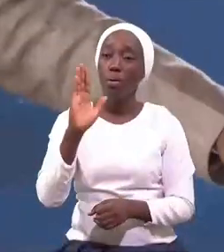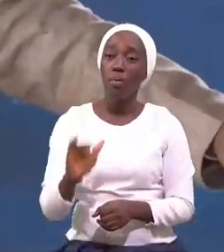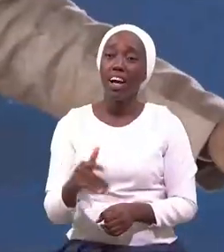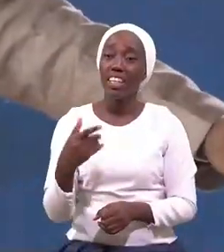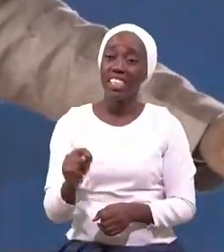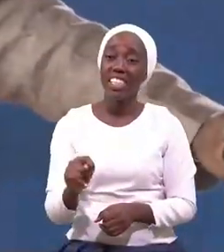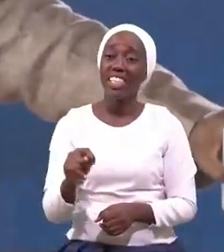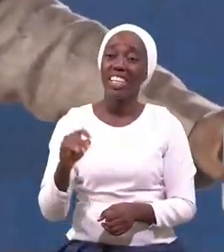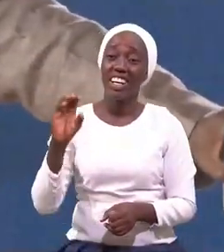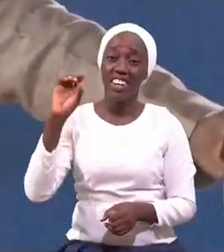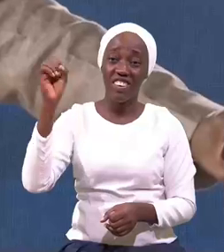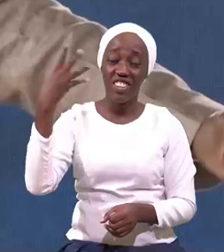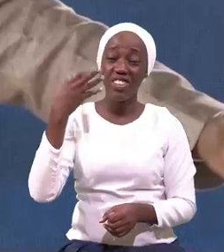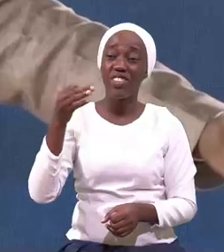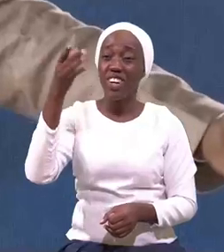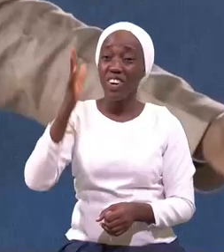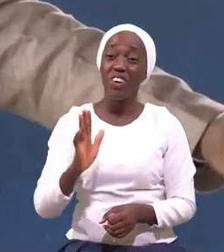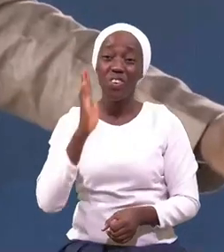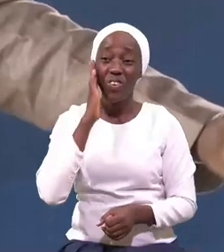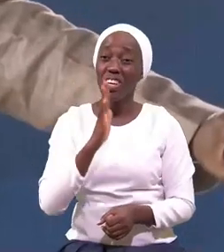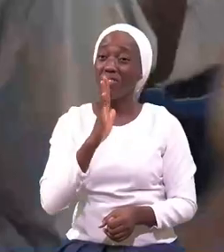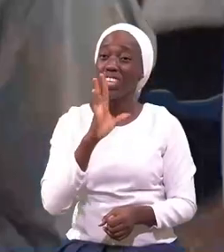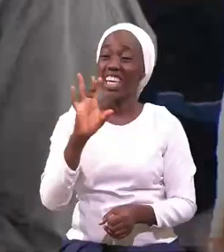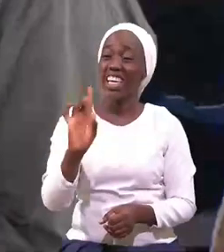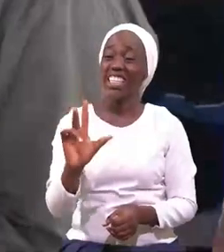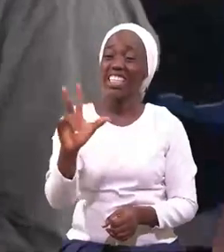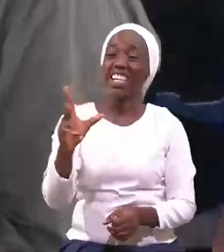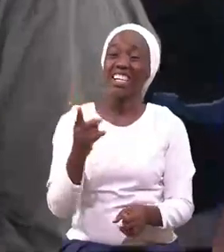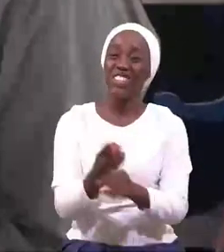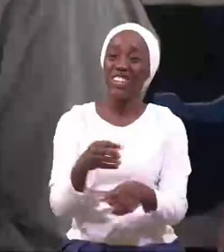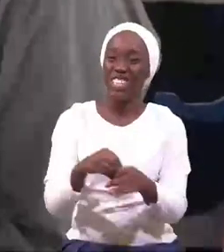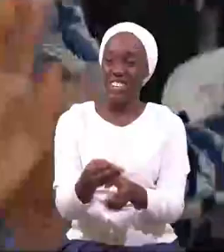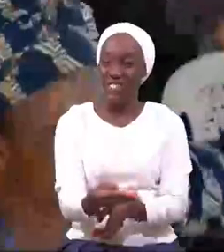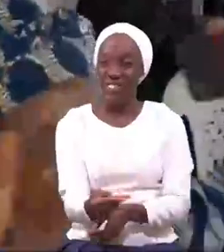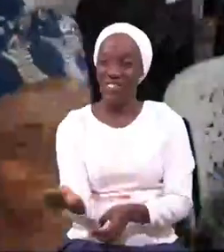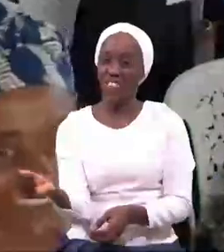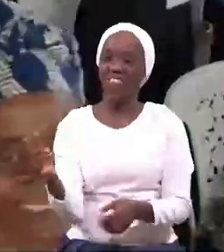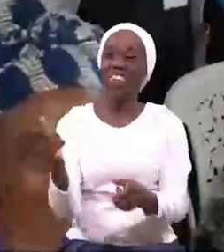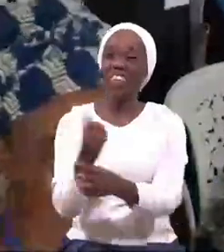par la grâce de Dieu, j'aurai 83 ans dans quelques jours.